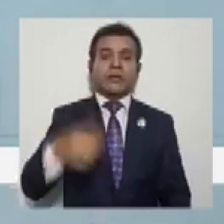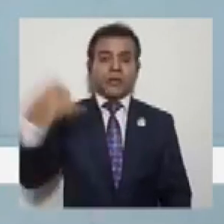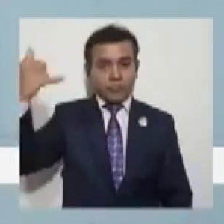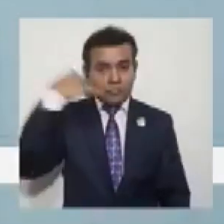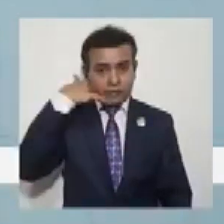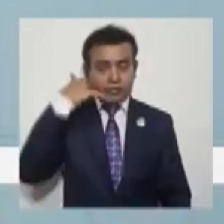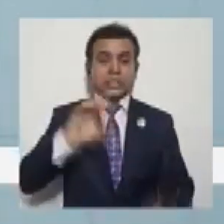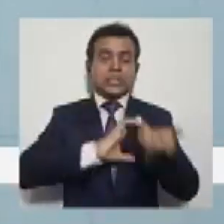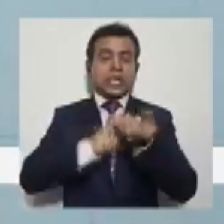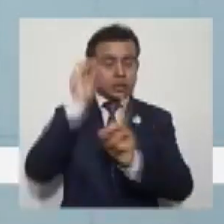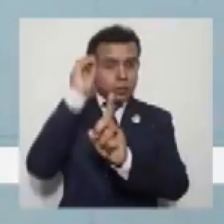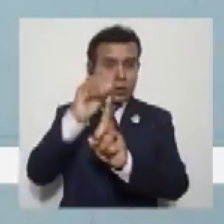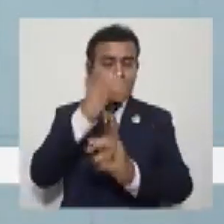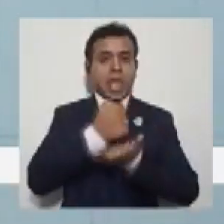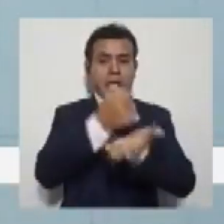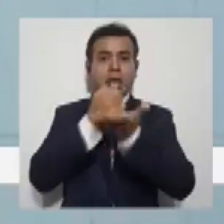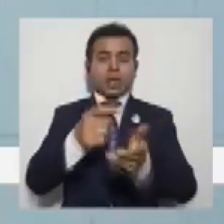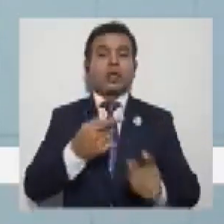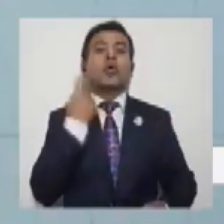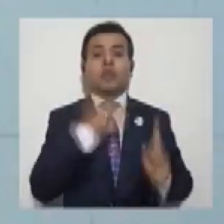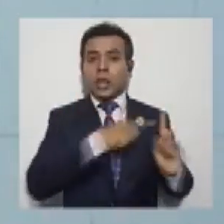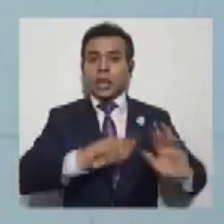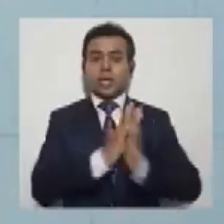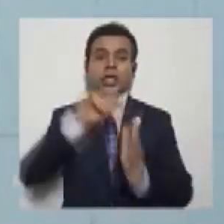29,13,707 জনকে হটলাইনে স্বাস্থ্য পরামর্শ দেওয়া হয়েছে।